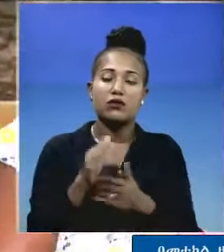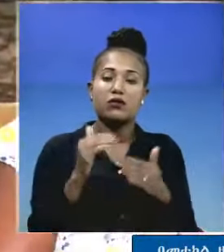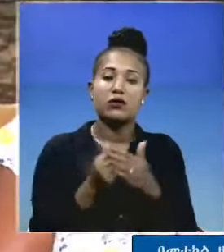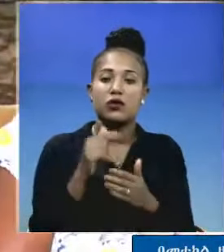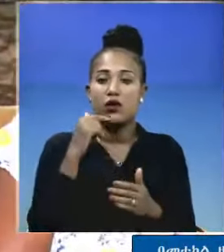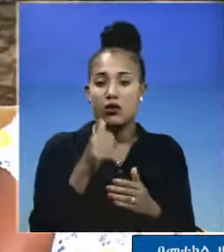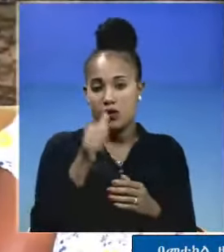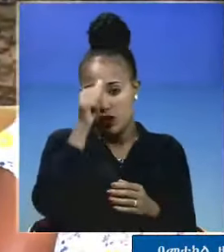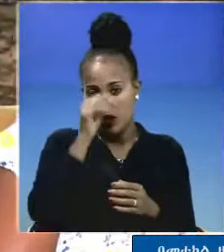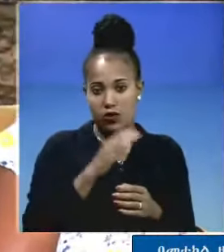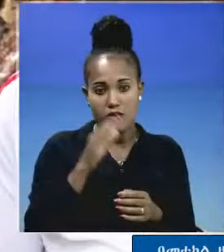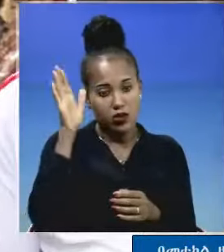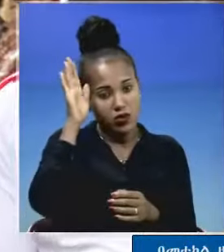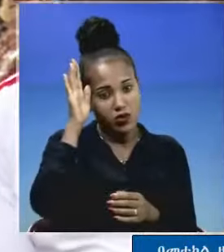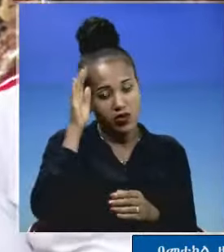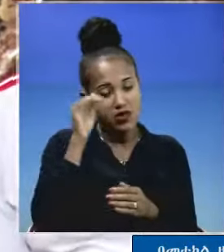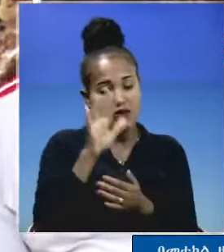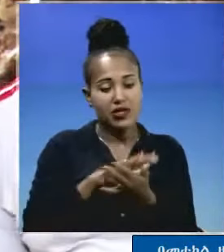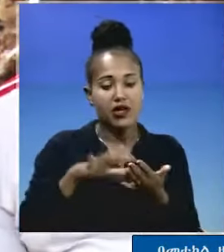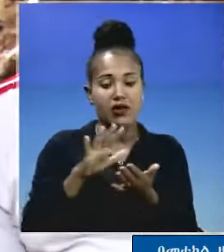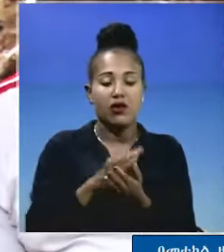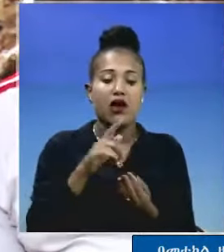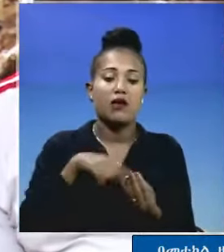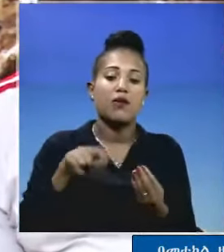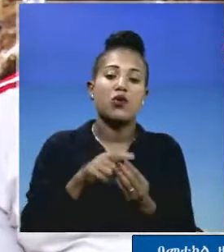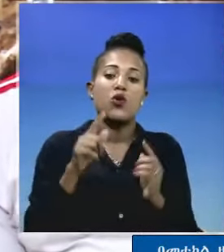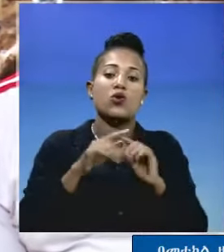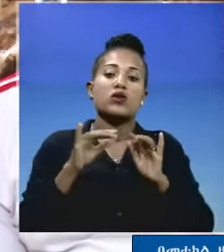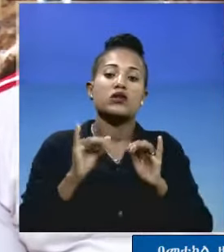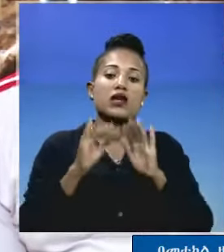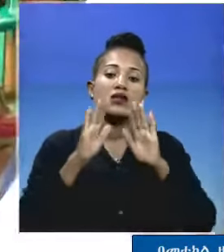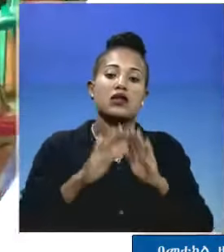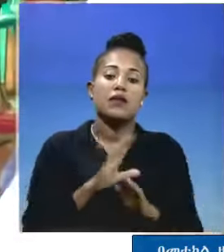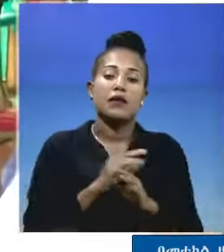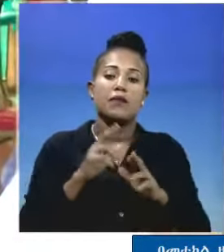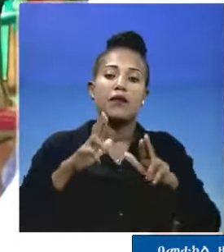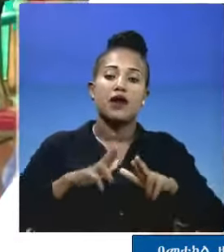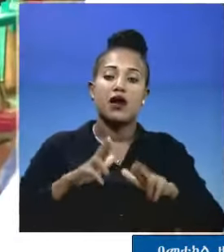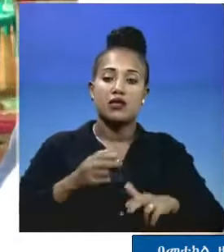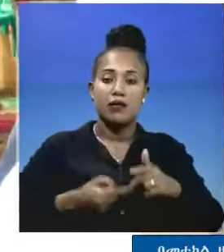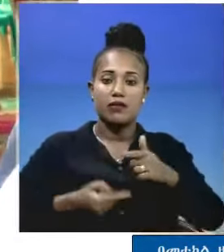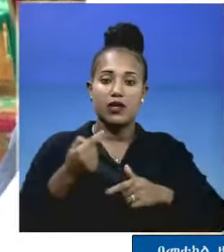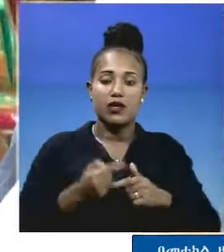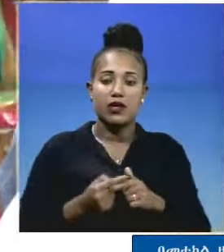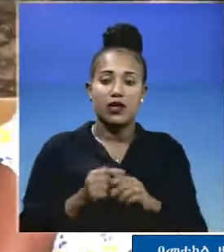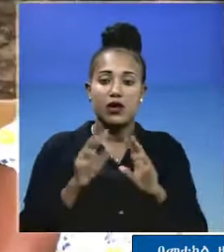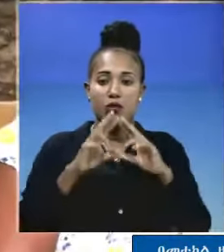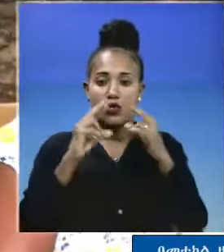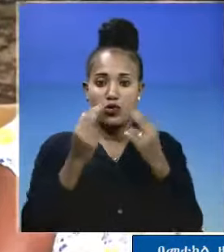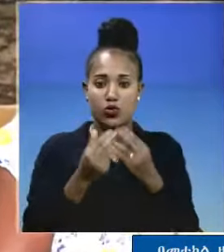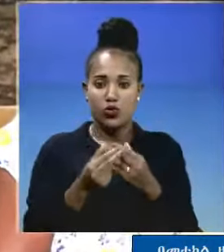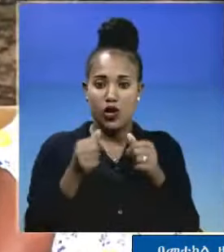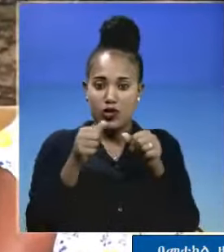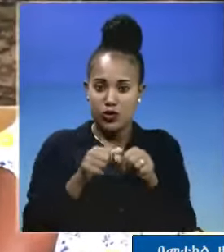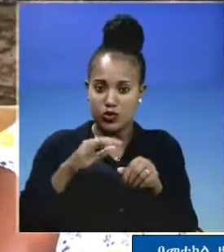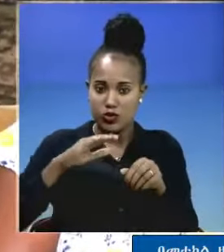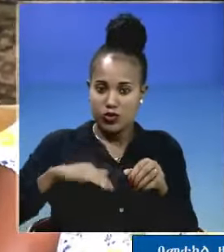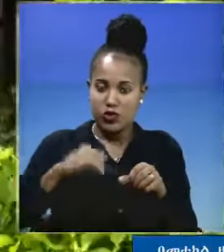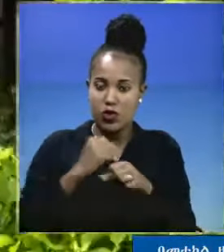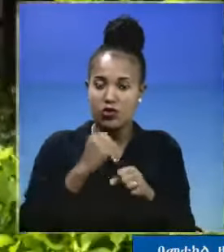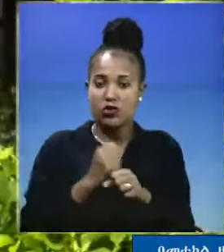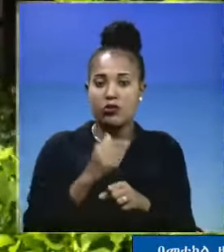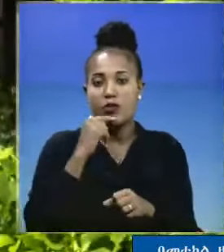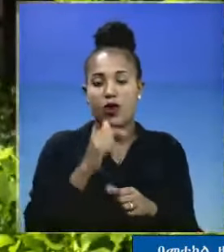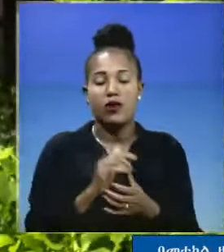አደጋ ደርሶባቸዋል ያሉት አቶ ገዱ የተመሰቃቀለውን አካባቢ ወደ ዘላቂ ሰላምና መረጋጋት ማምጣት የግብረ ኃይሉ ያደሩ ቀሪ